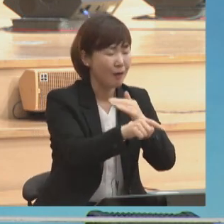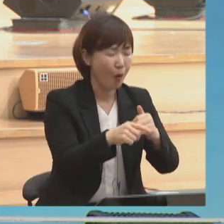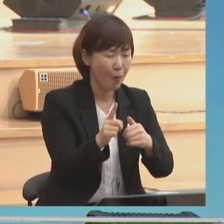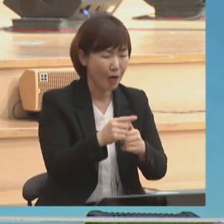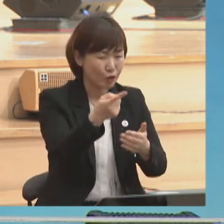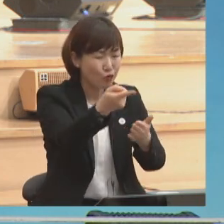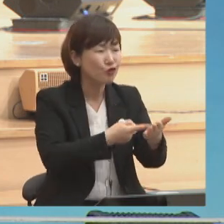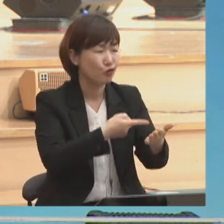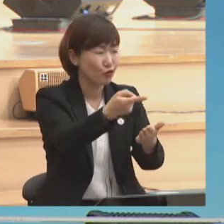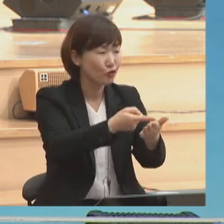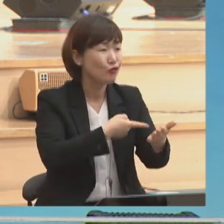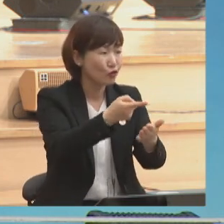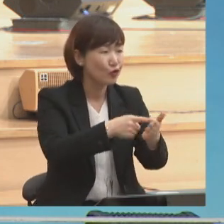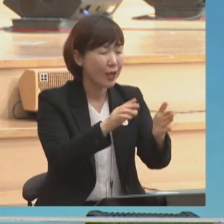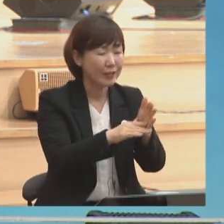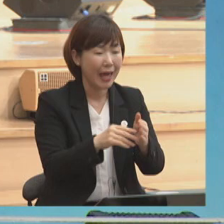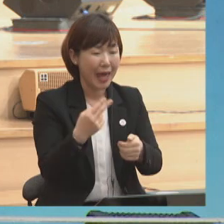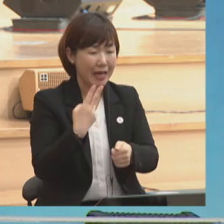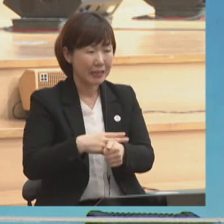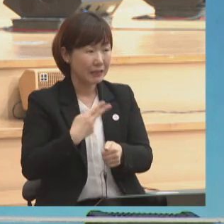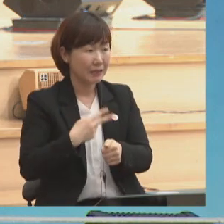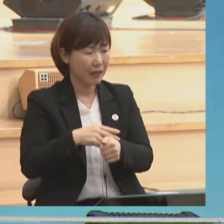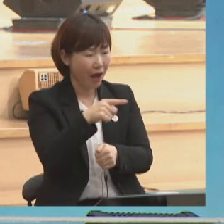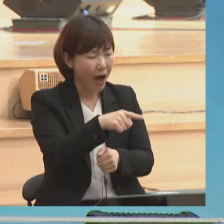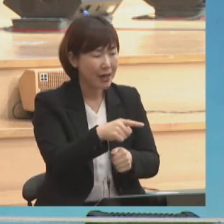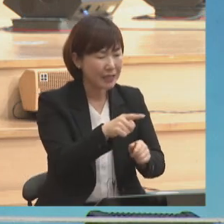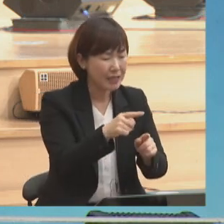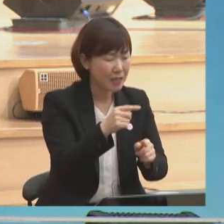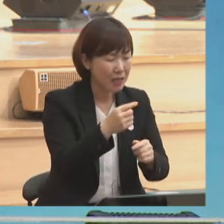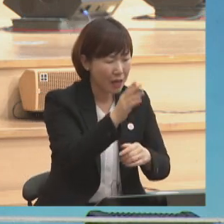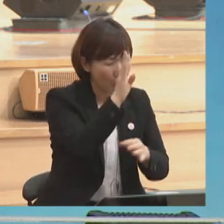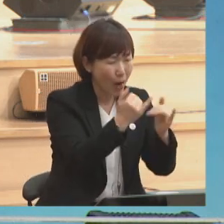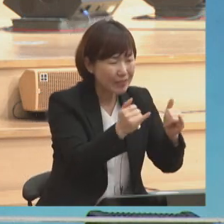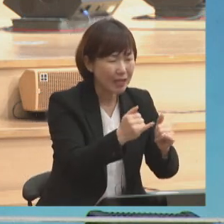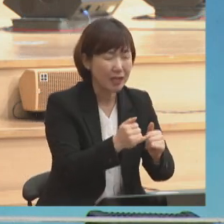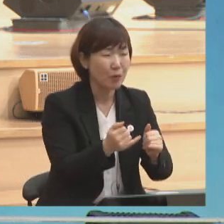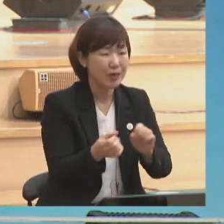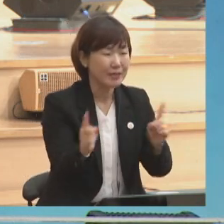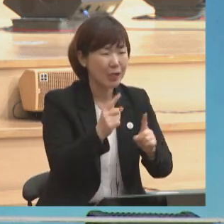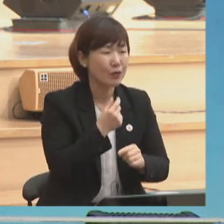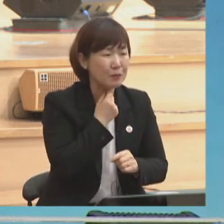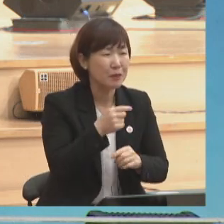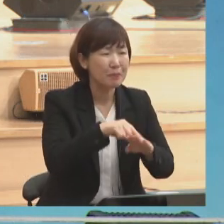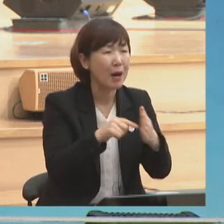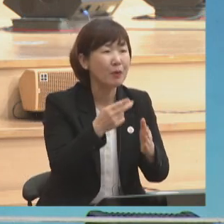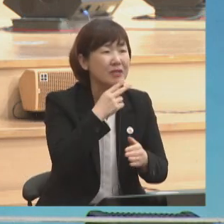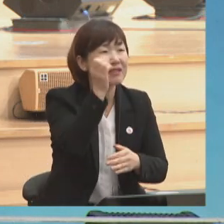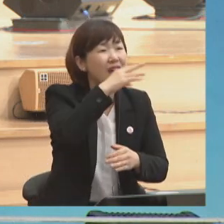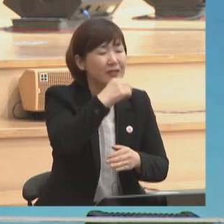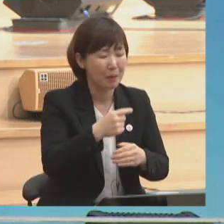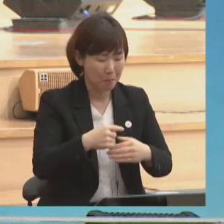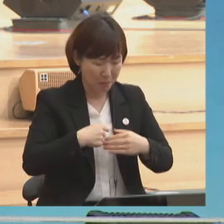환자를 살리겠다는 어떤 강한 의도, 의지 이런 것이 없이 그냥 배를 갈랐다. 그럼 백정이지.